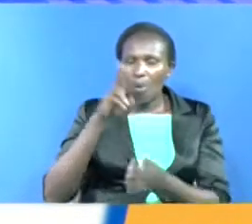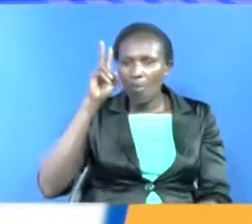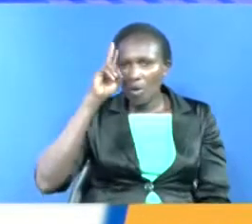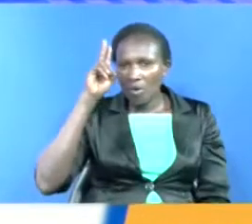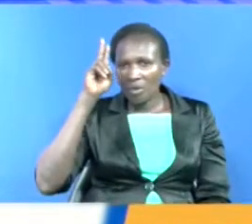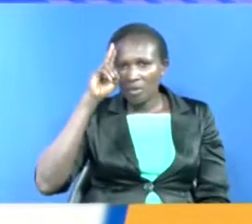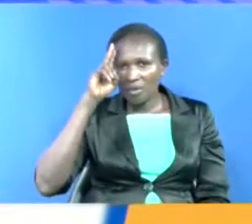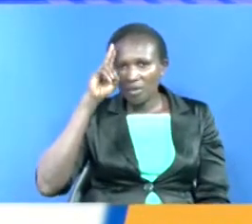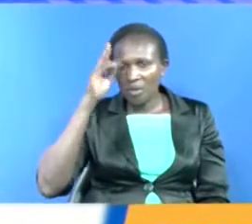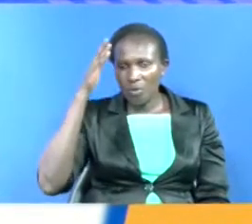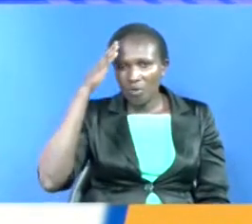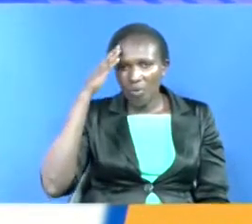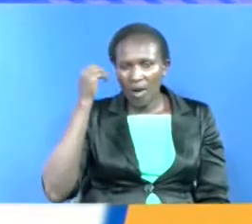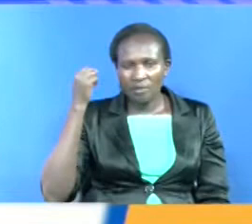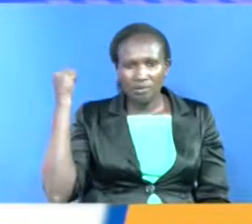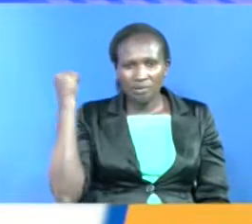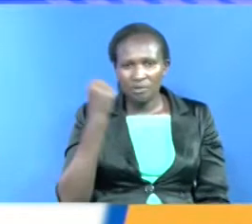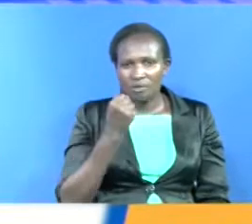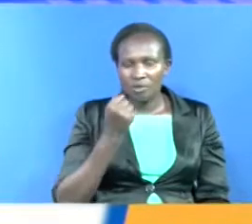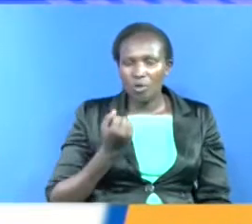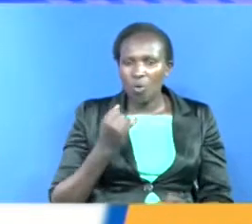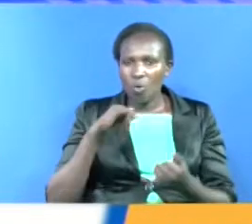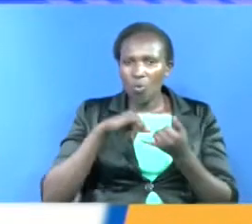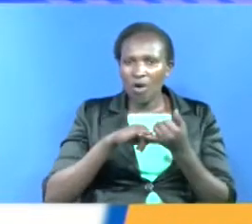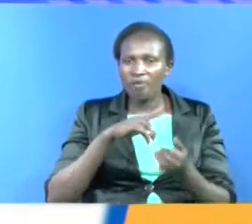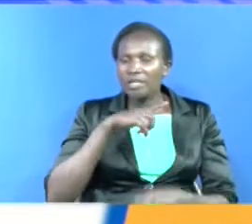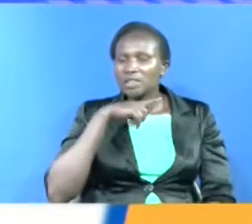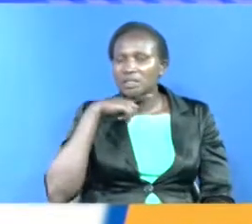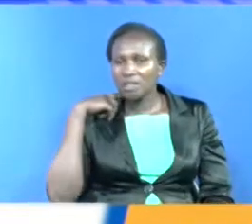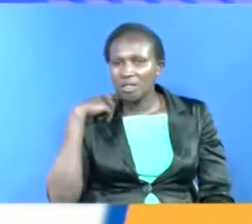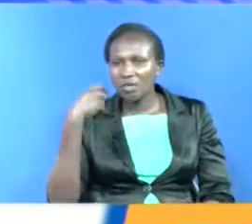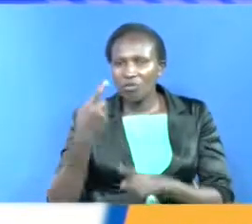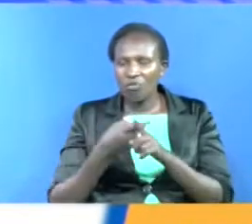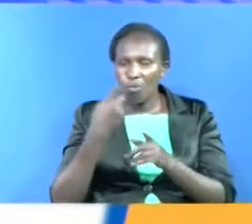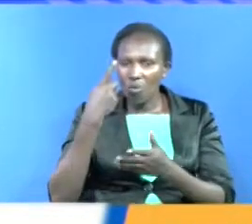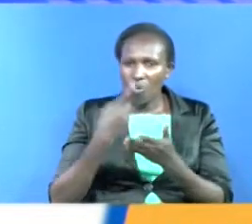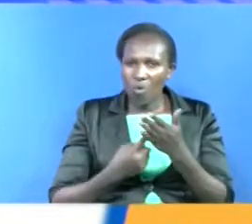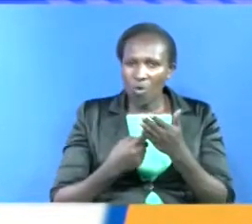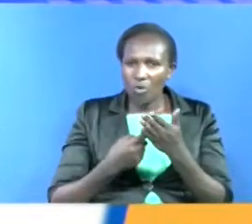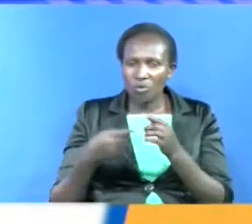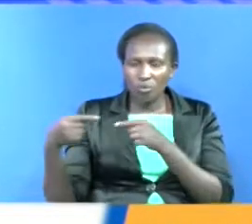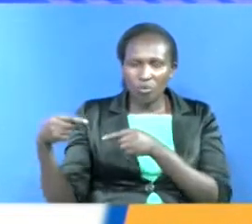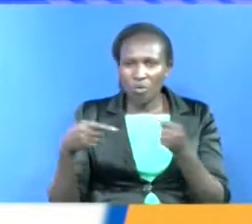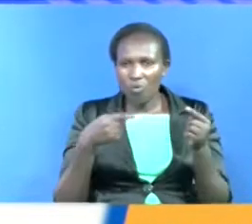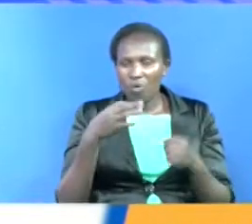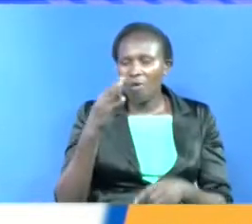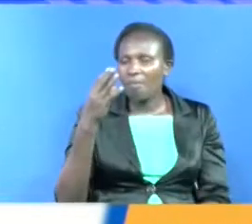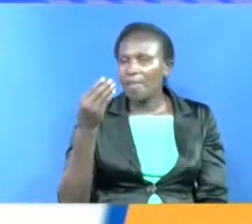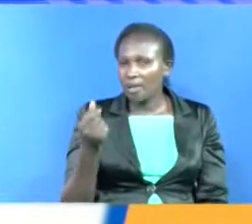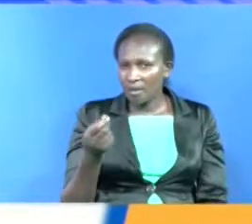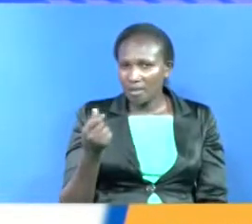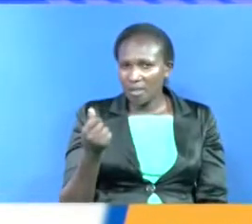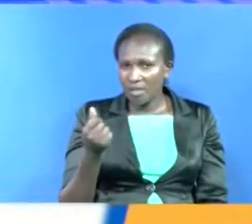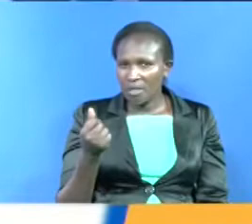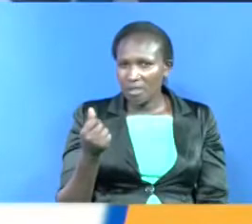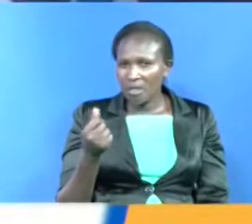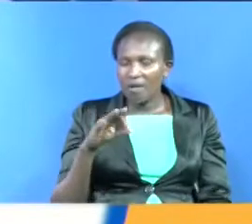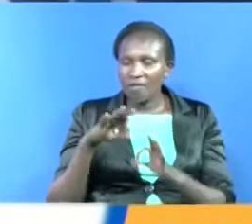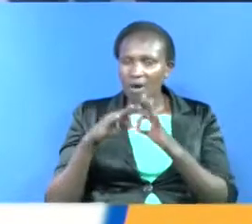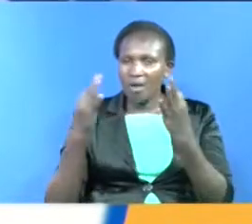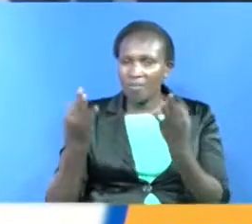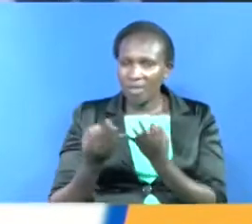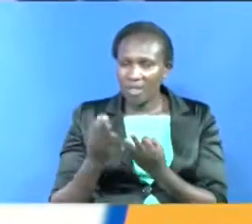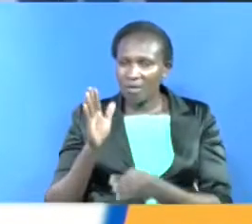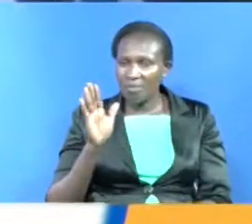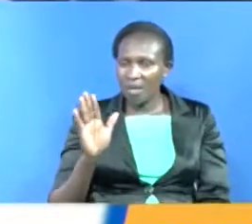kwa tuhuma za kumdunga mkewe kisu na kumuua kufuatia kile kinachoaminika ni ugomvi wa pesa. Kulingana familia yake